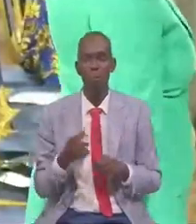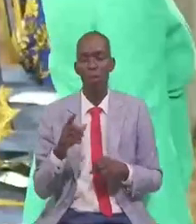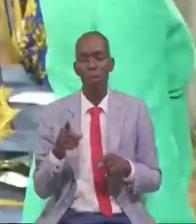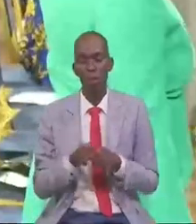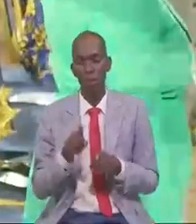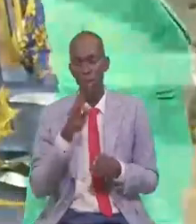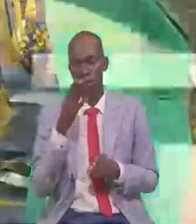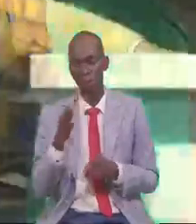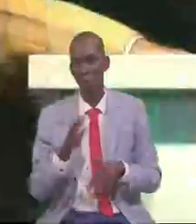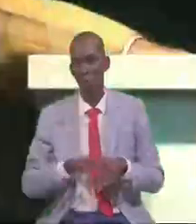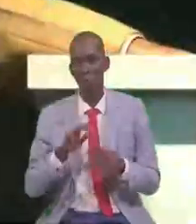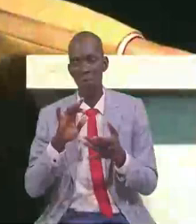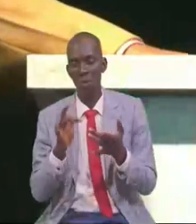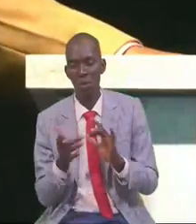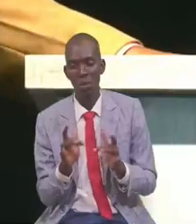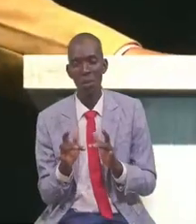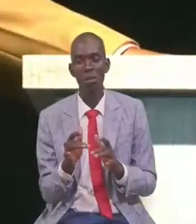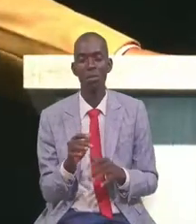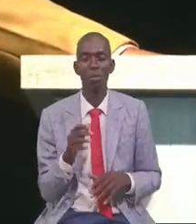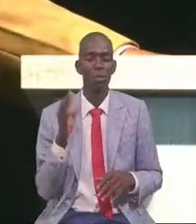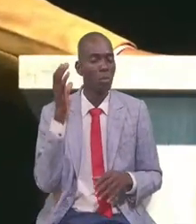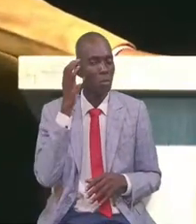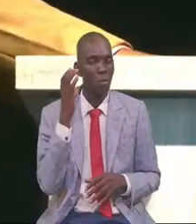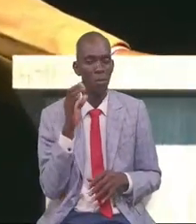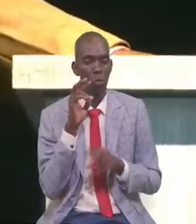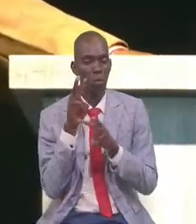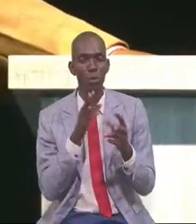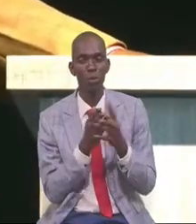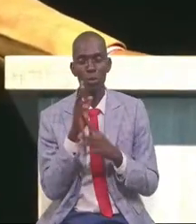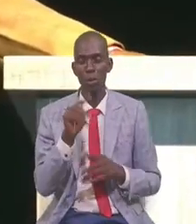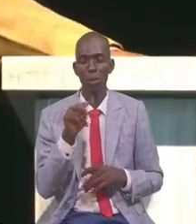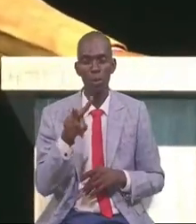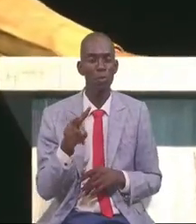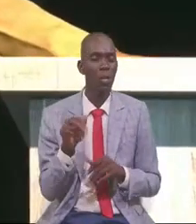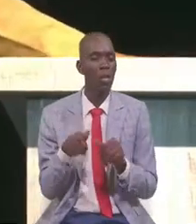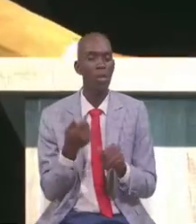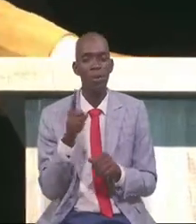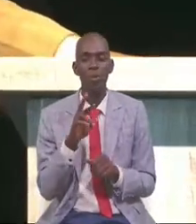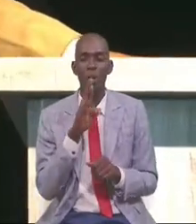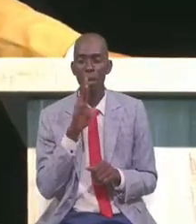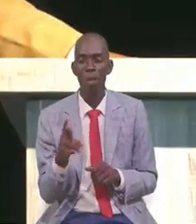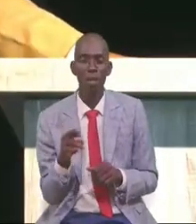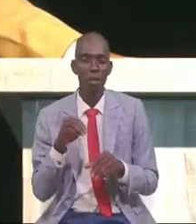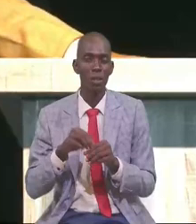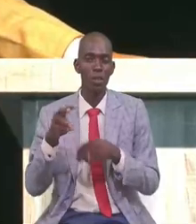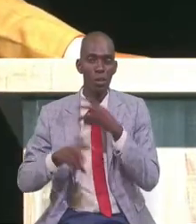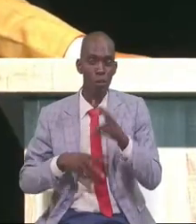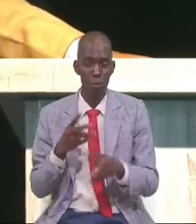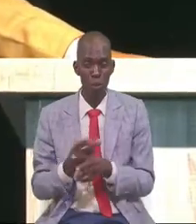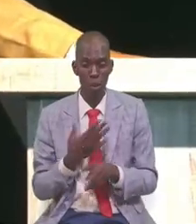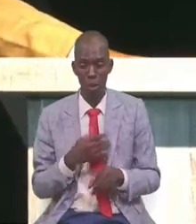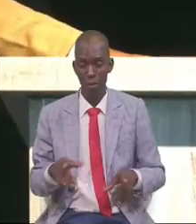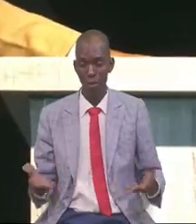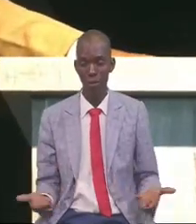la télévision, à la radio, n'importe où vous êtes, n'importe quelle partie du monde, et ici à Lusaka, au